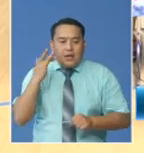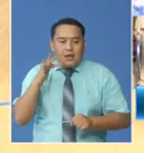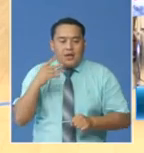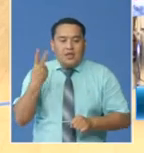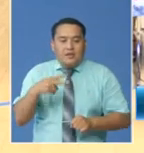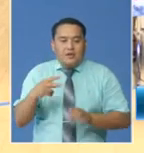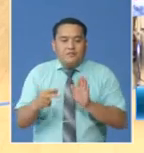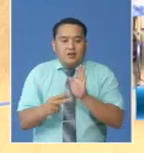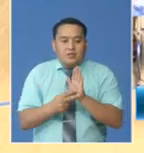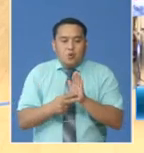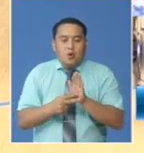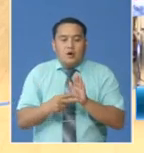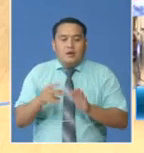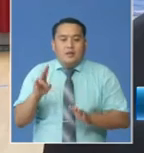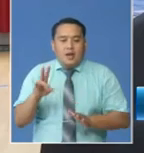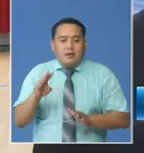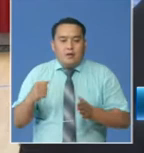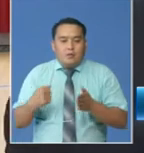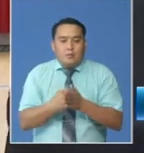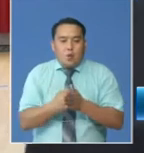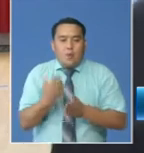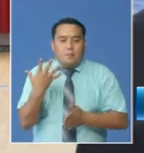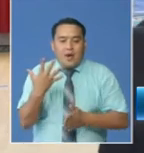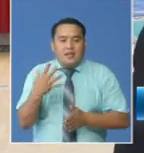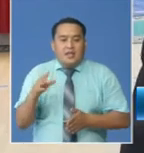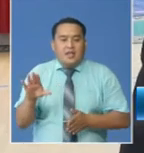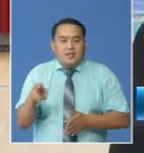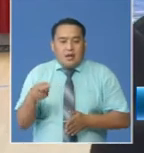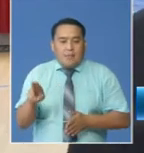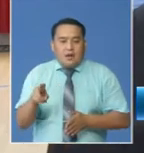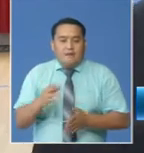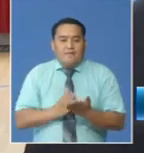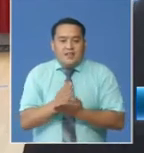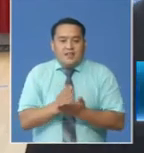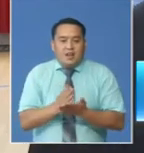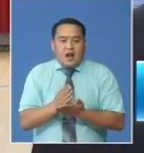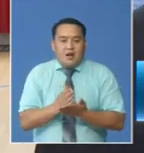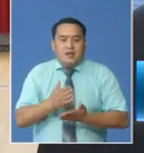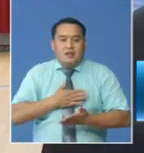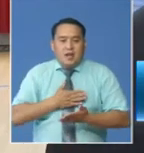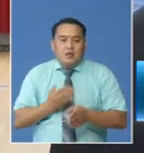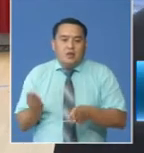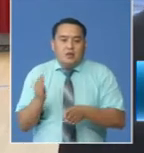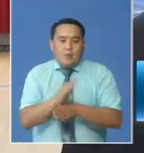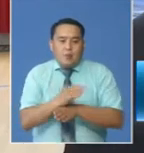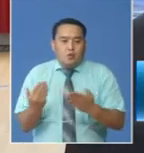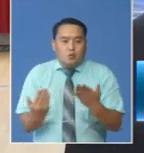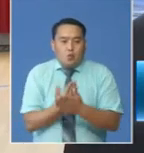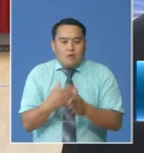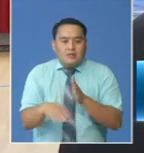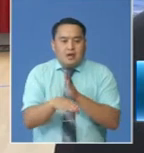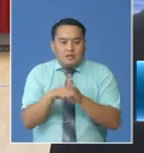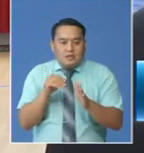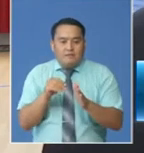28 ноября по 5 декабря. Состав ветеранов ушли со спорта, нам нужно пополнение нового состава. И вот